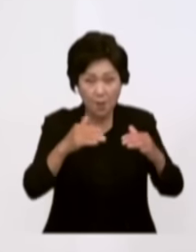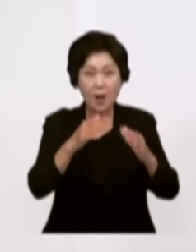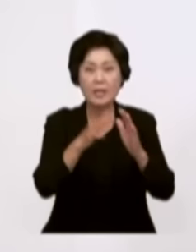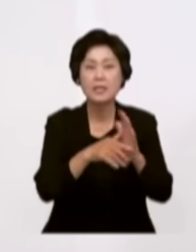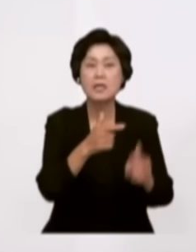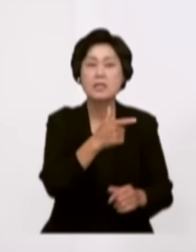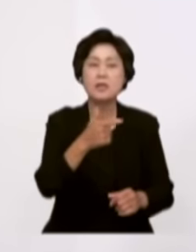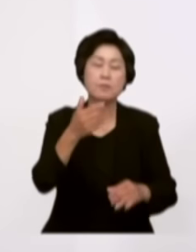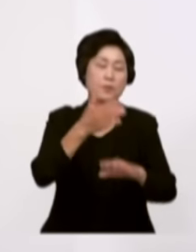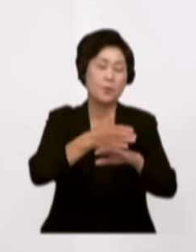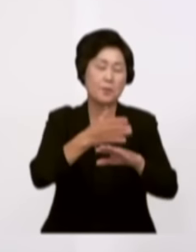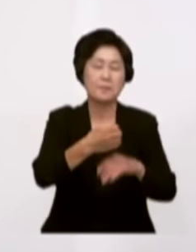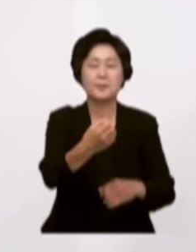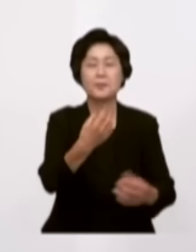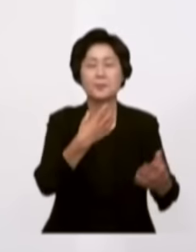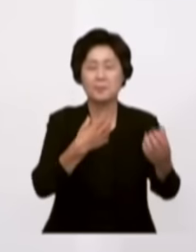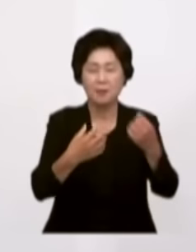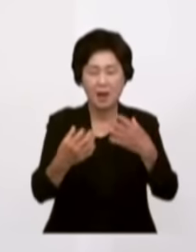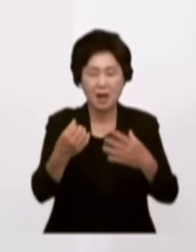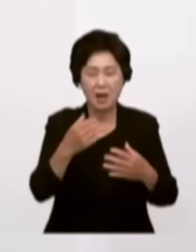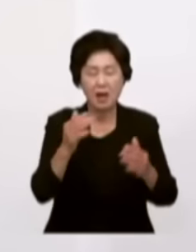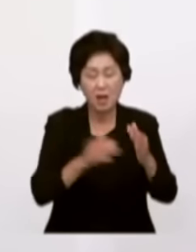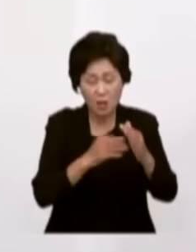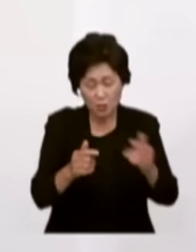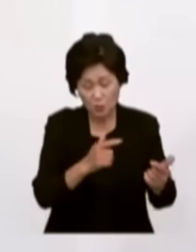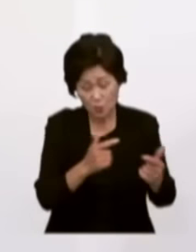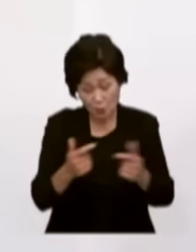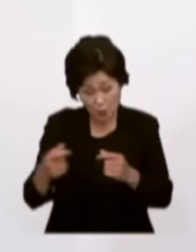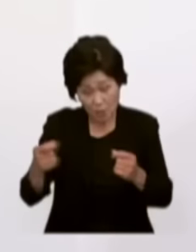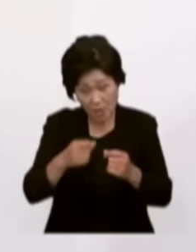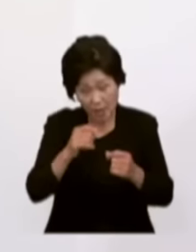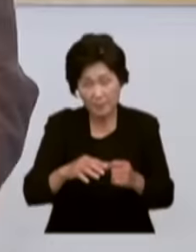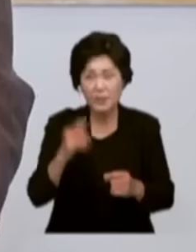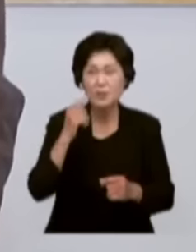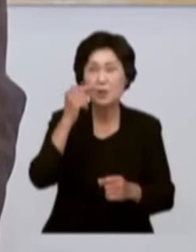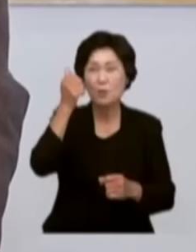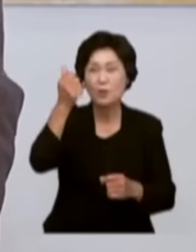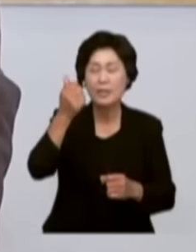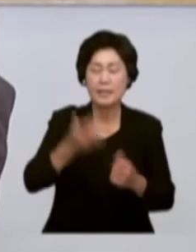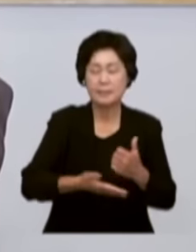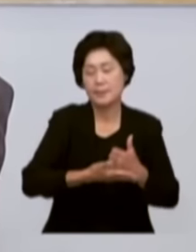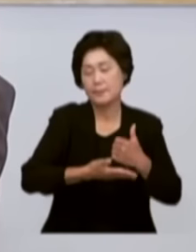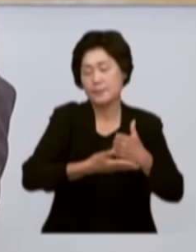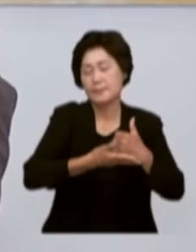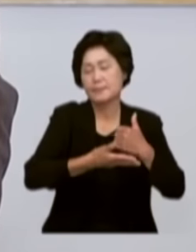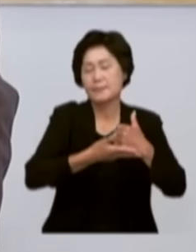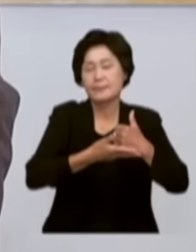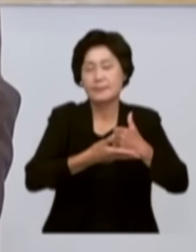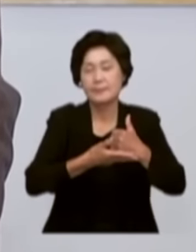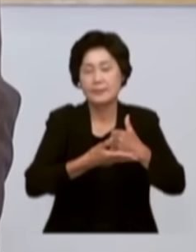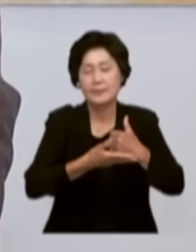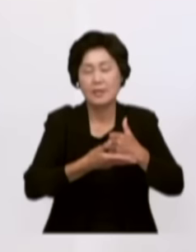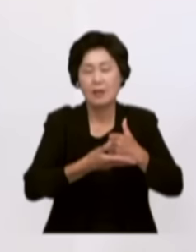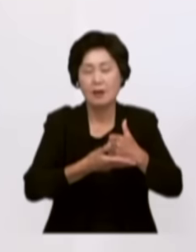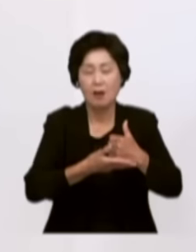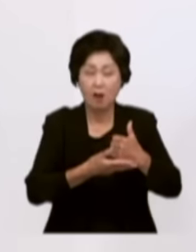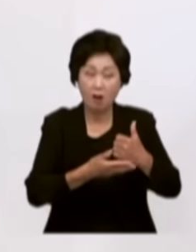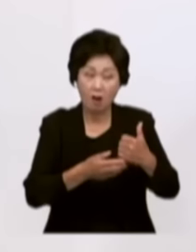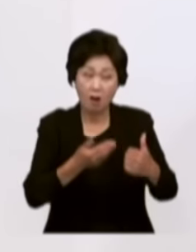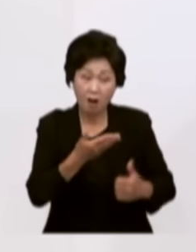그러면서 저를 그 성도들 앞에서 칭찬을 너무 해주신 거예요. 그래서 우리 영구가 여기 우리 교회 나왔으면